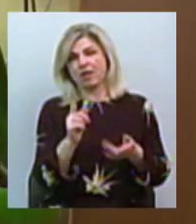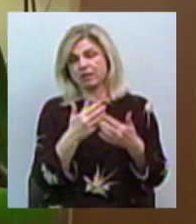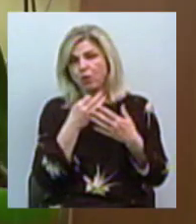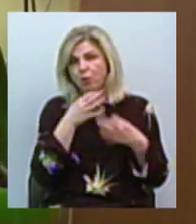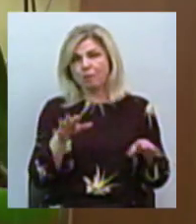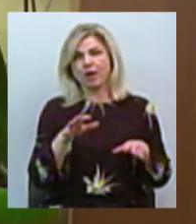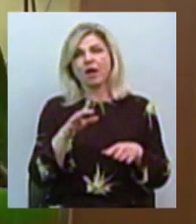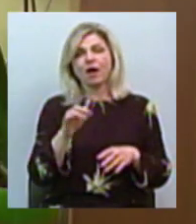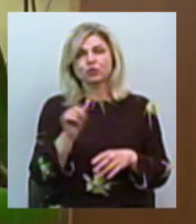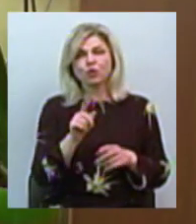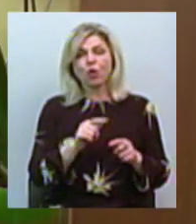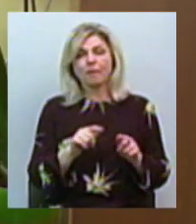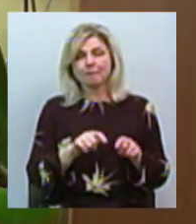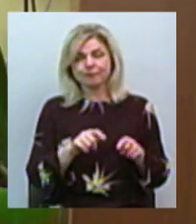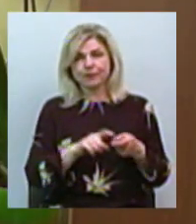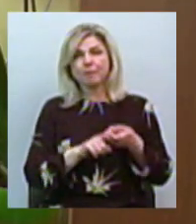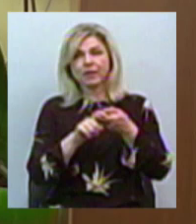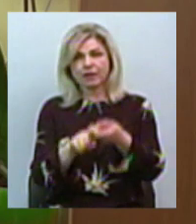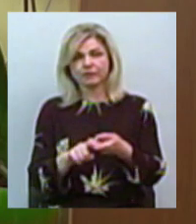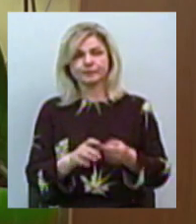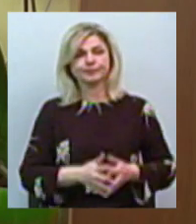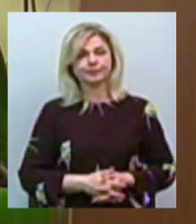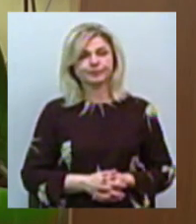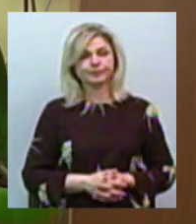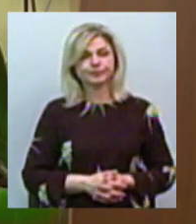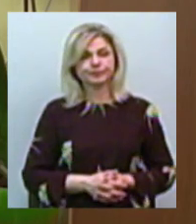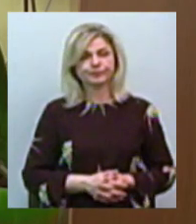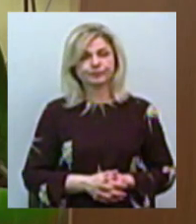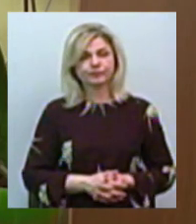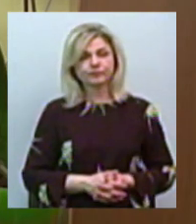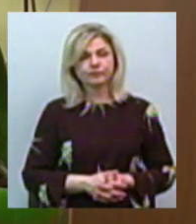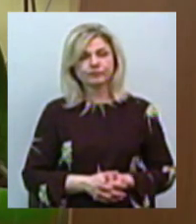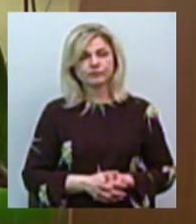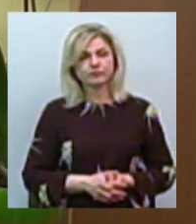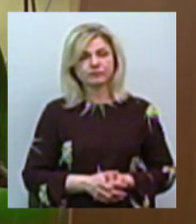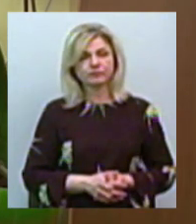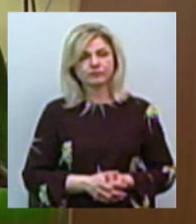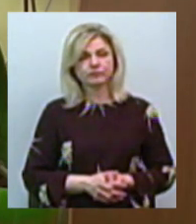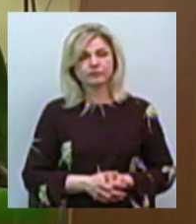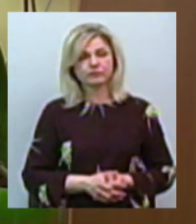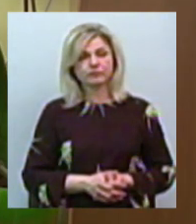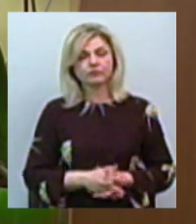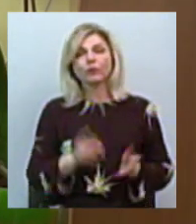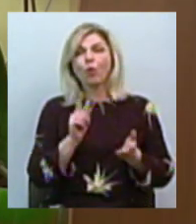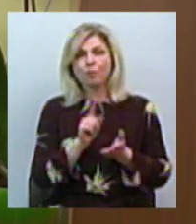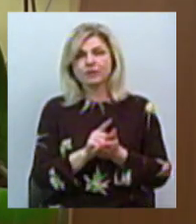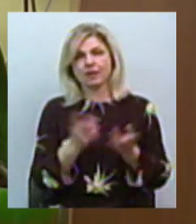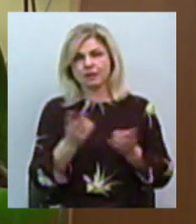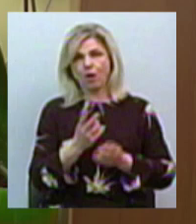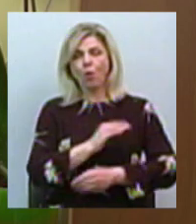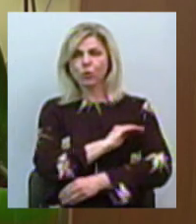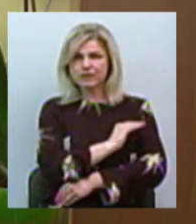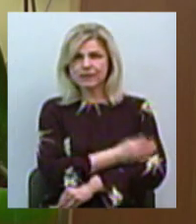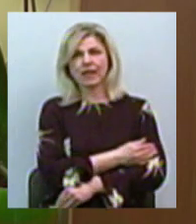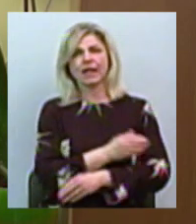а саме тих, які передаються повітряно-крапельним або повітряно-пилевим шляхом, обов'язково треба посилити